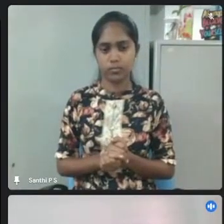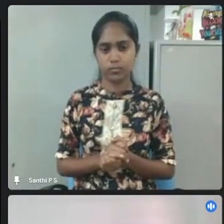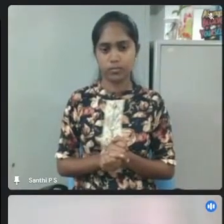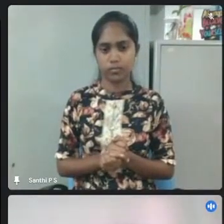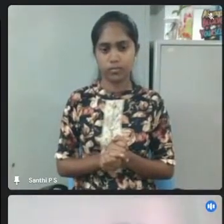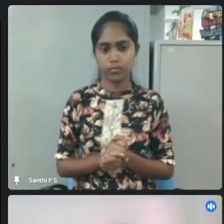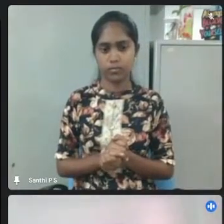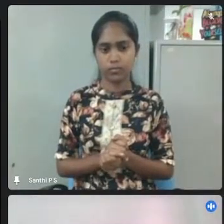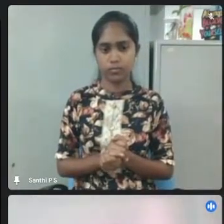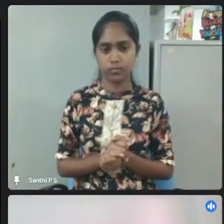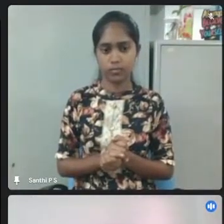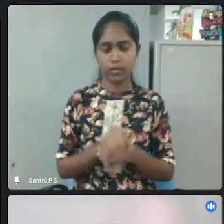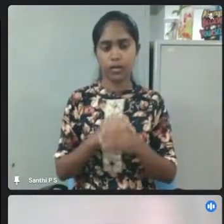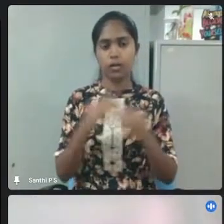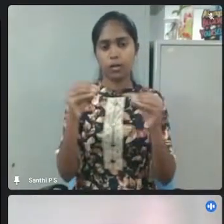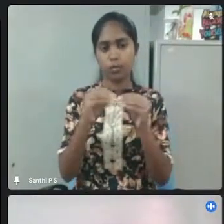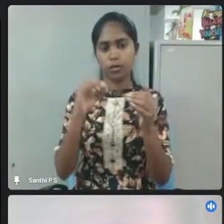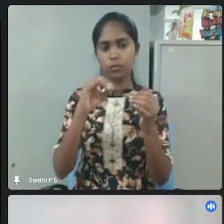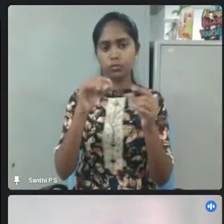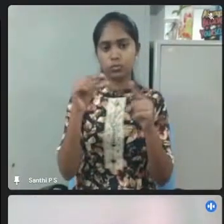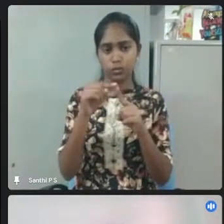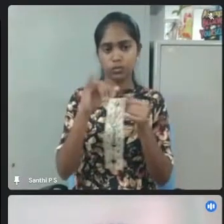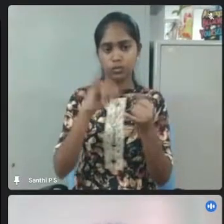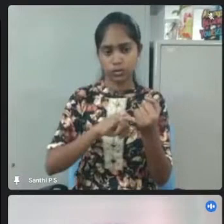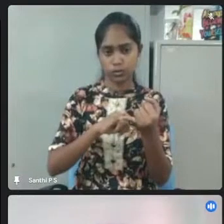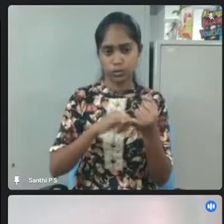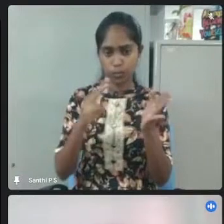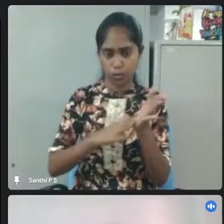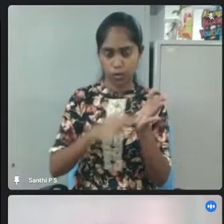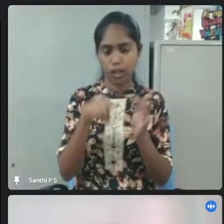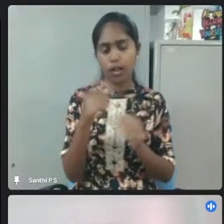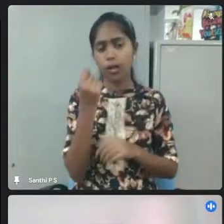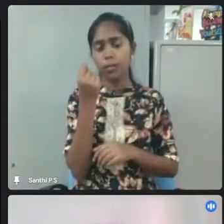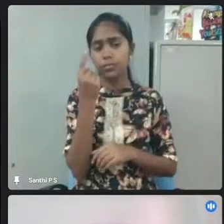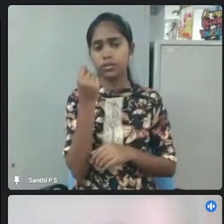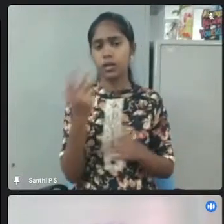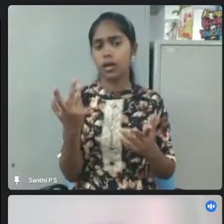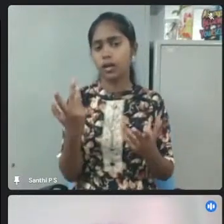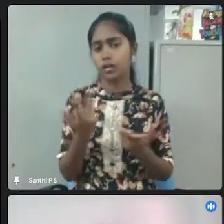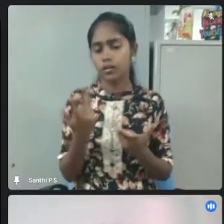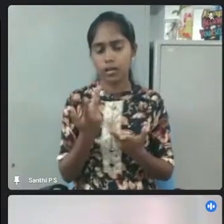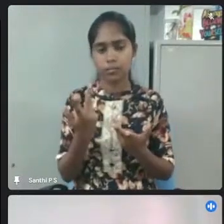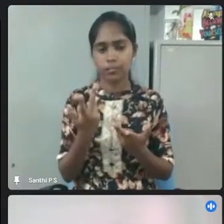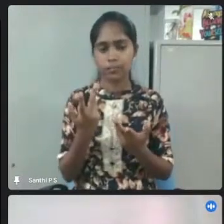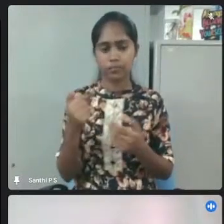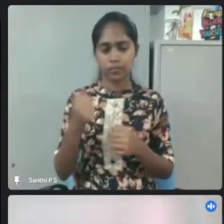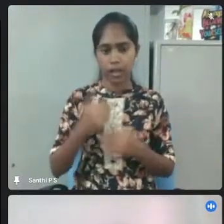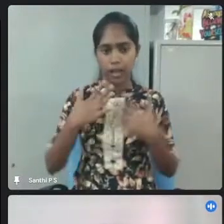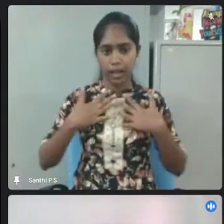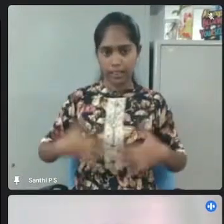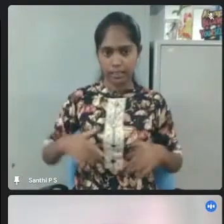ഒരു ബയോസൈക്കോ സോഷ്യൽ മോഡൽ എന്നുള്ള ഒരു കോൺസെപ്റ്റ് മനസ്സിലാക്കേണ്ടത് പ്രത്യേകിച്ചും ആരോഗ്യ മേഖലയിൽ